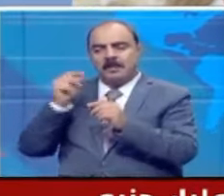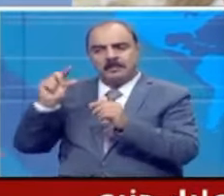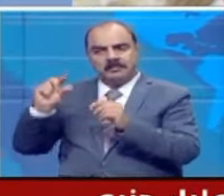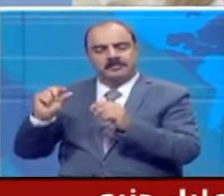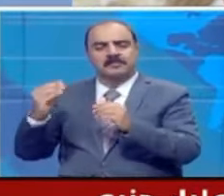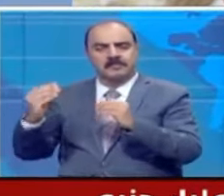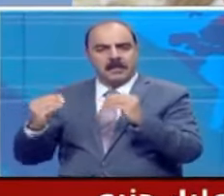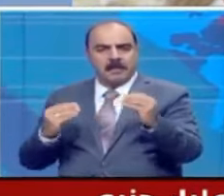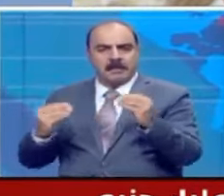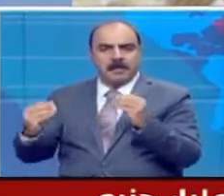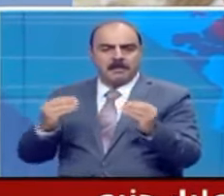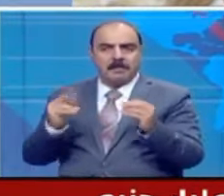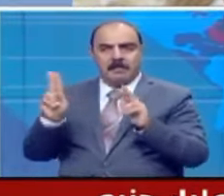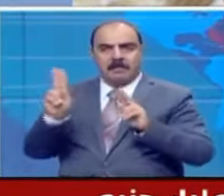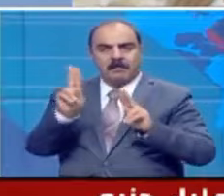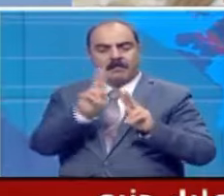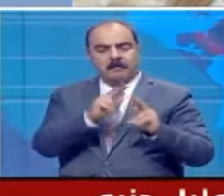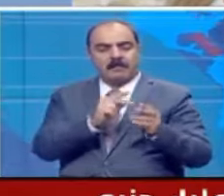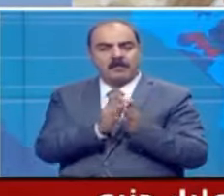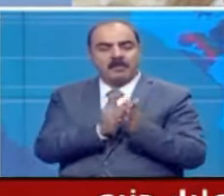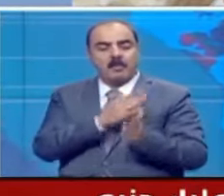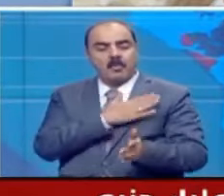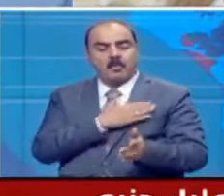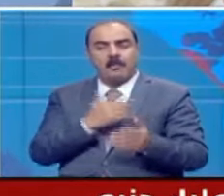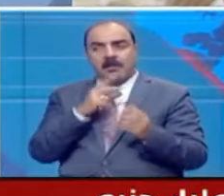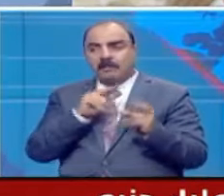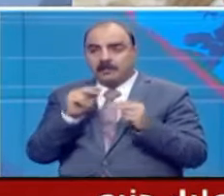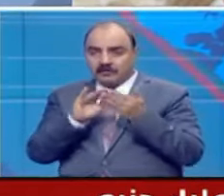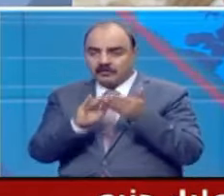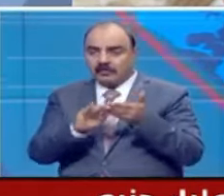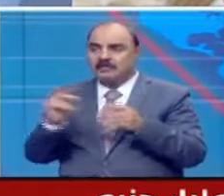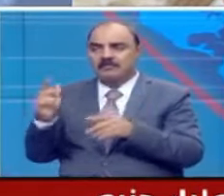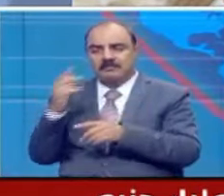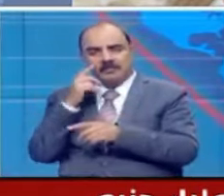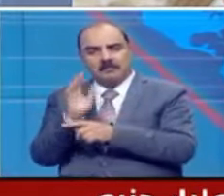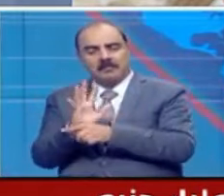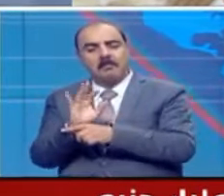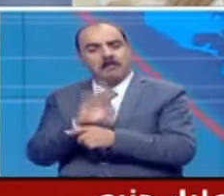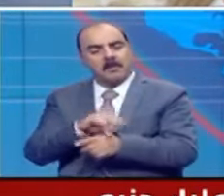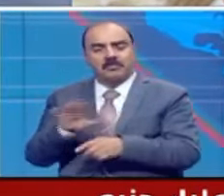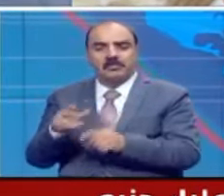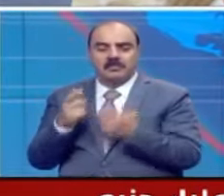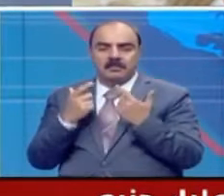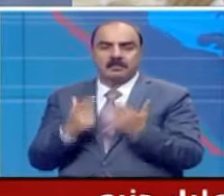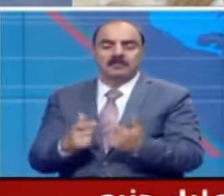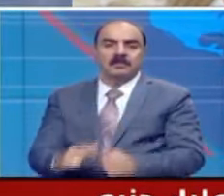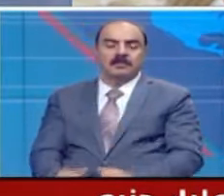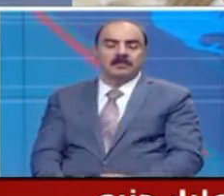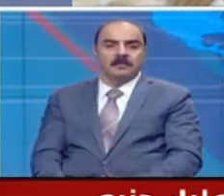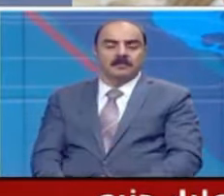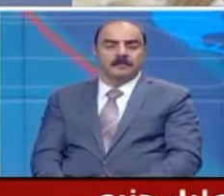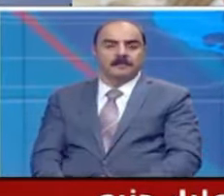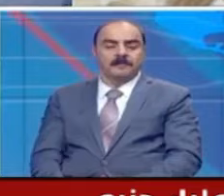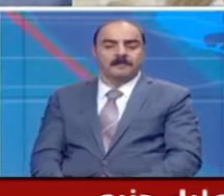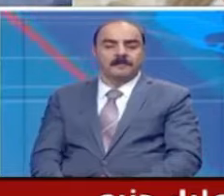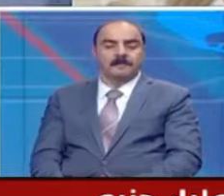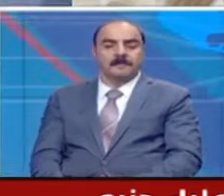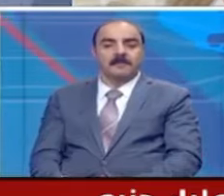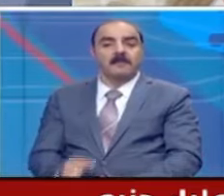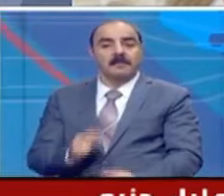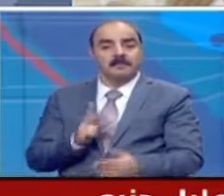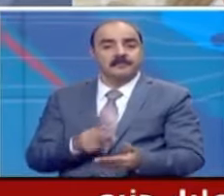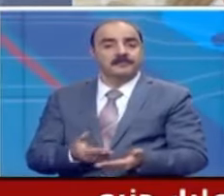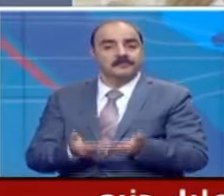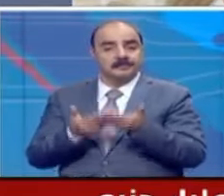أيضا لديهم هذا الحافز الوطني وهذا الحرص على أن يكون هناك التزام في الأسعار. نعم نحن نتحدث عن حزمة